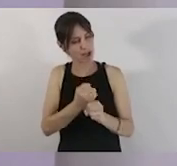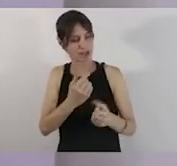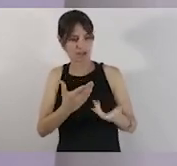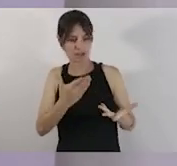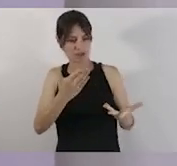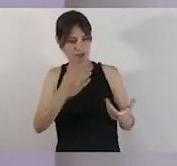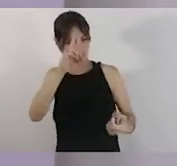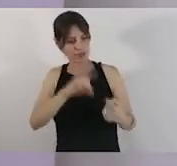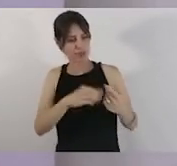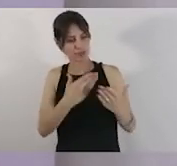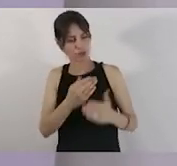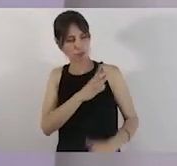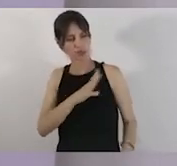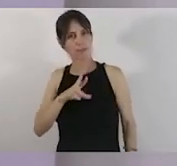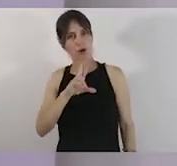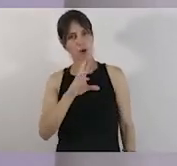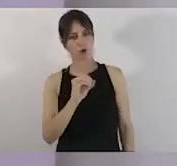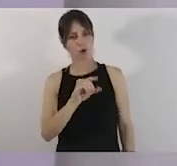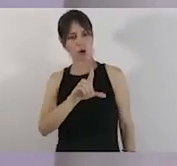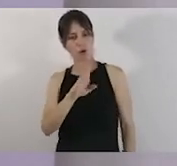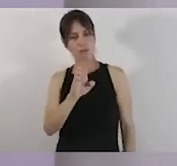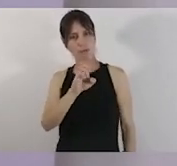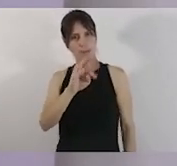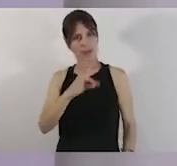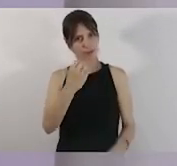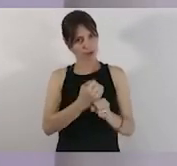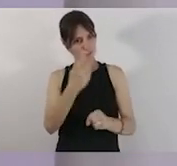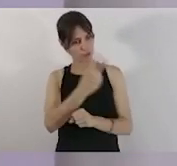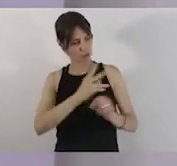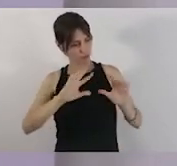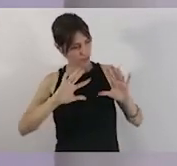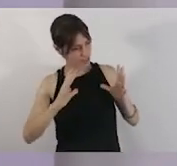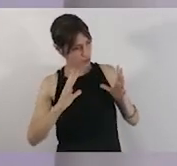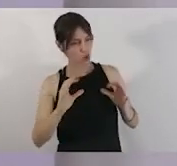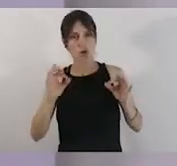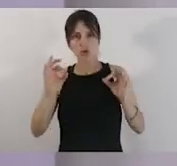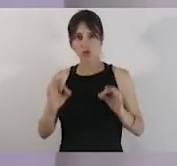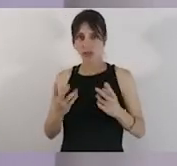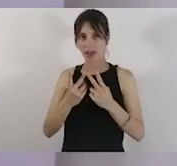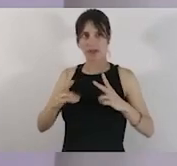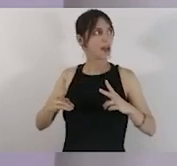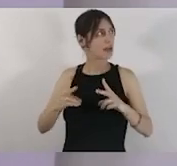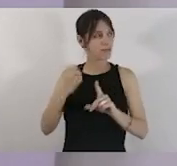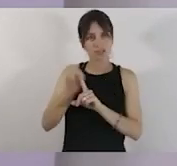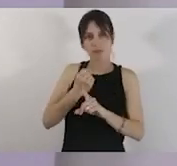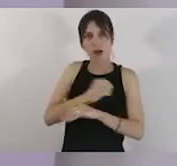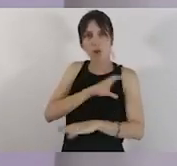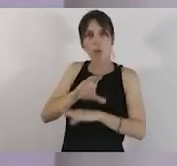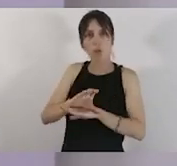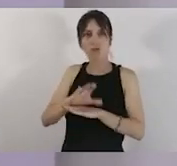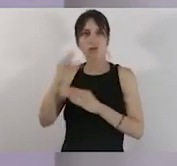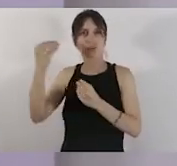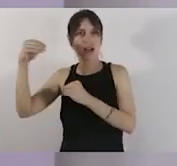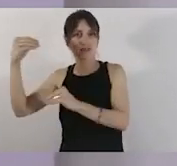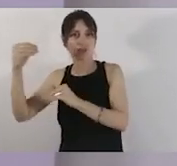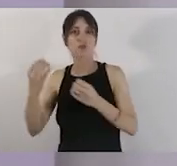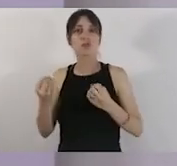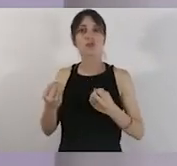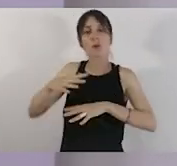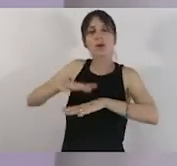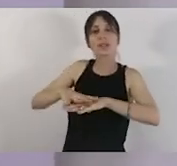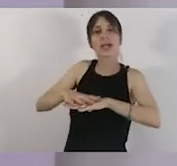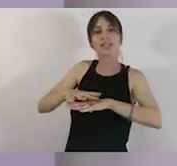à solliciter sur cette question-là. Effectivement, c'est la lutte contre l'entrée de la délinquance. Ça se fait assez peu sur les quartiers hors politique de la ville,